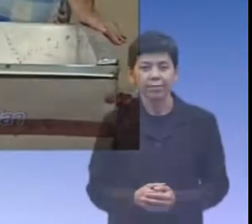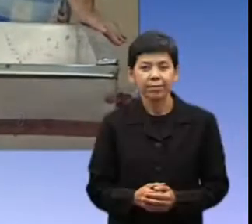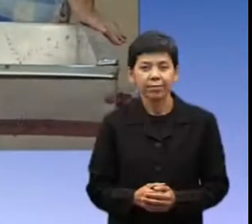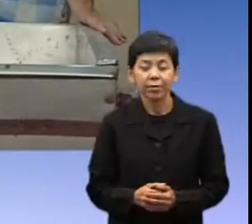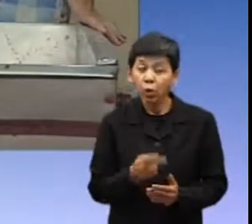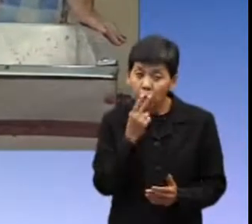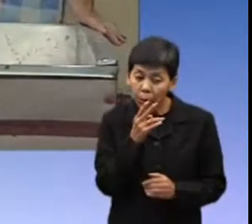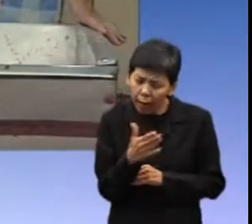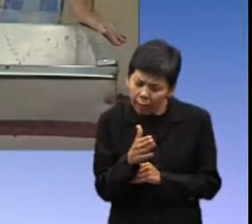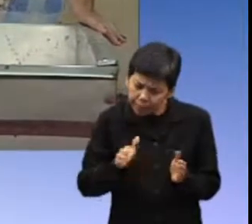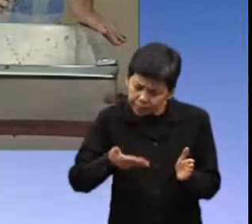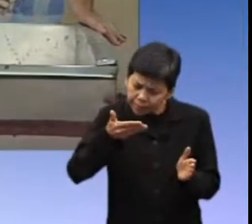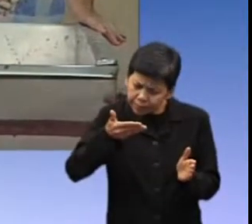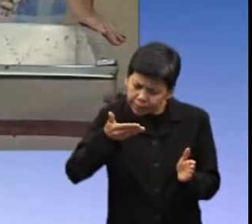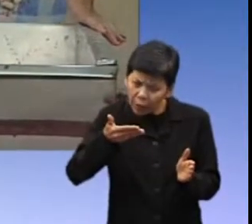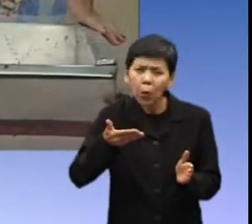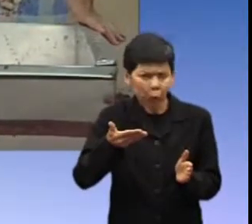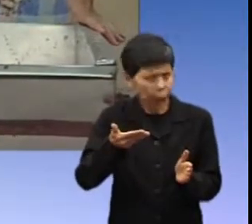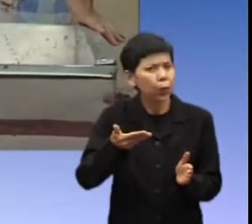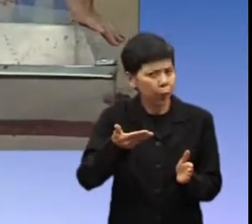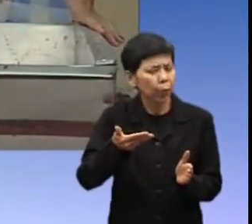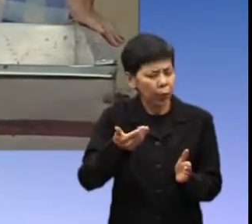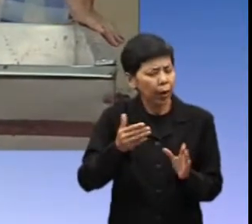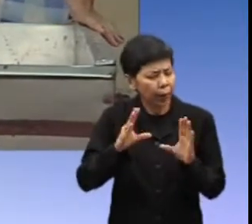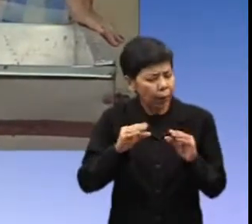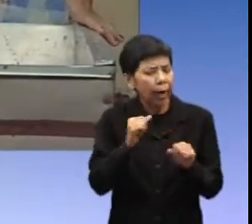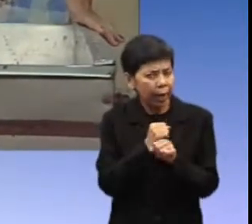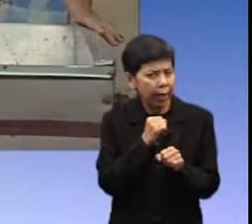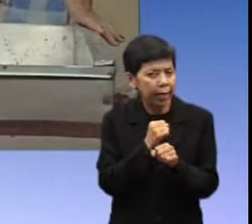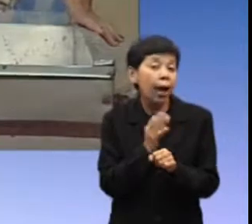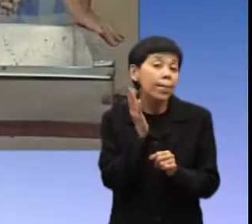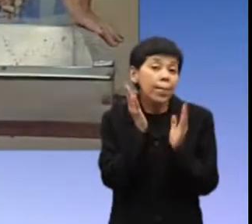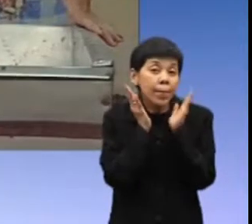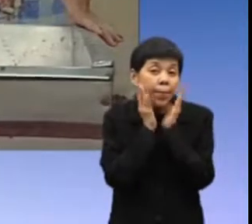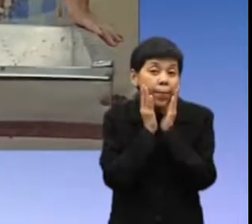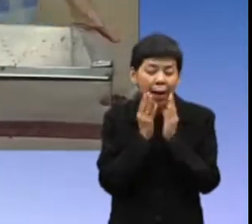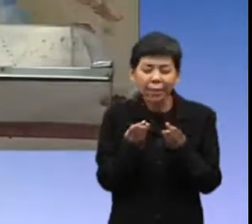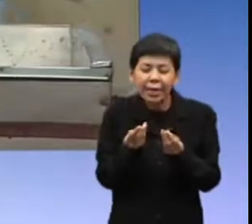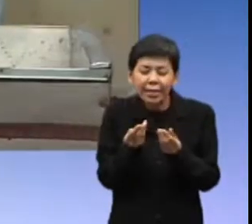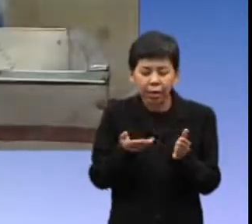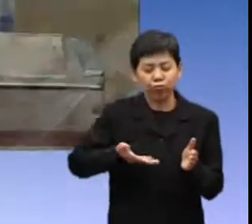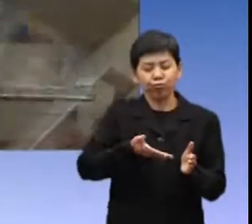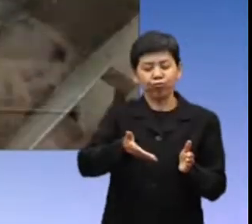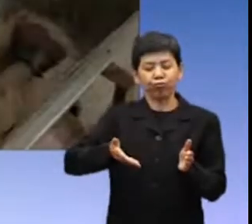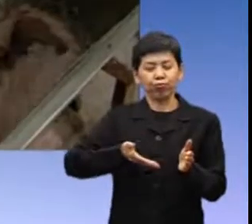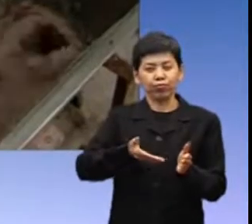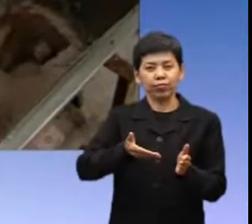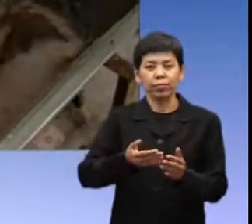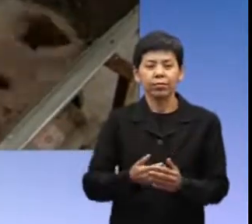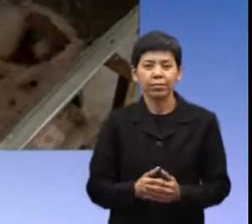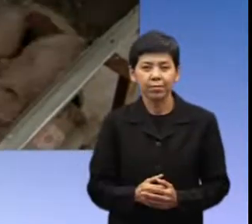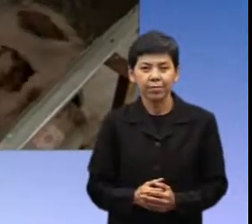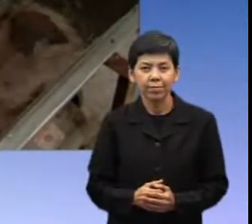เช็คดูเนื้อปลาอีกครั้งนึงค่ะจะมีความเหนียวเพิ่มขึ้นแล้วจึงใส่แป้งแป้งมันนะคะ